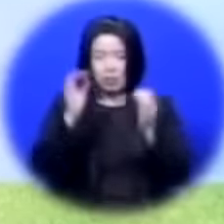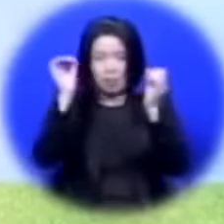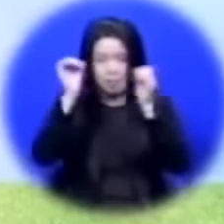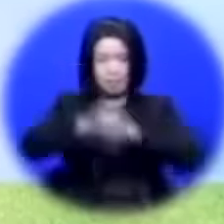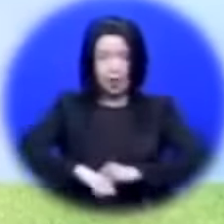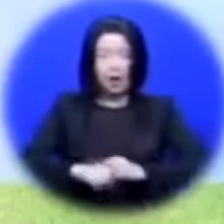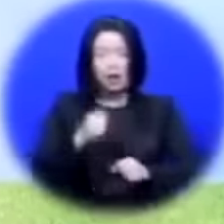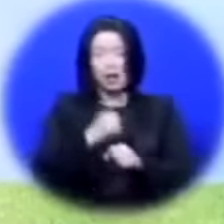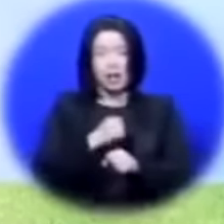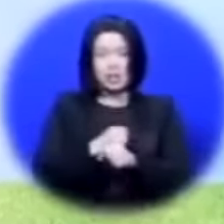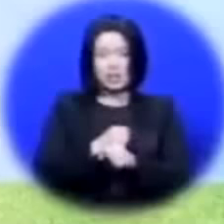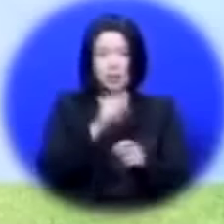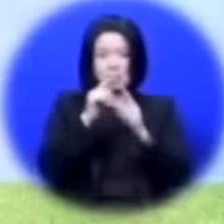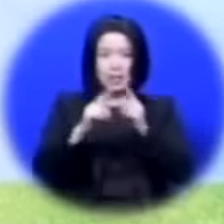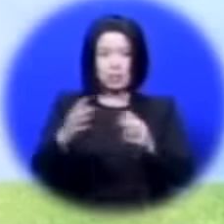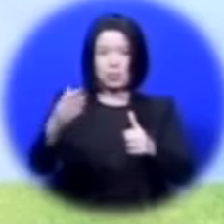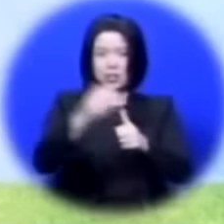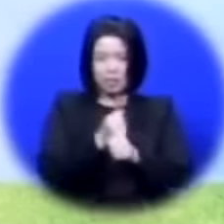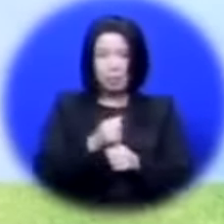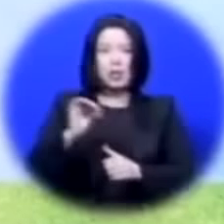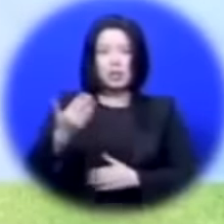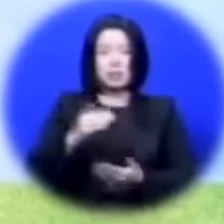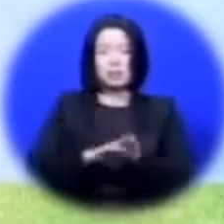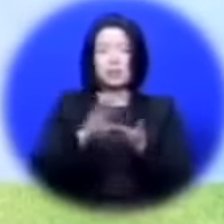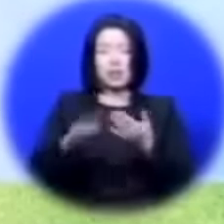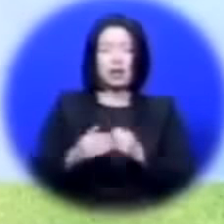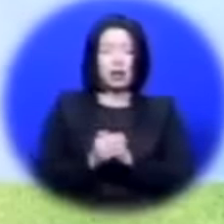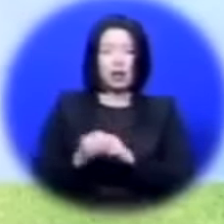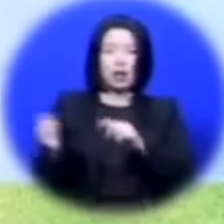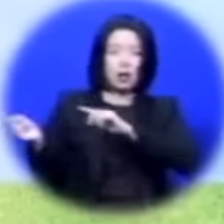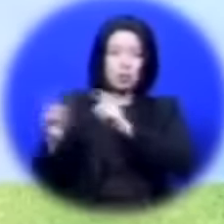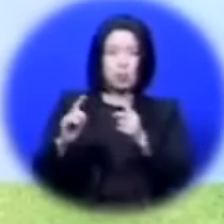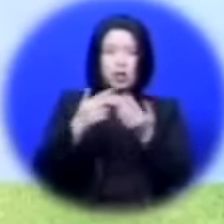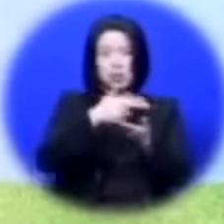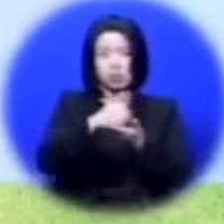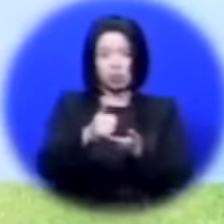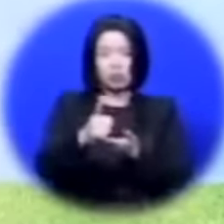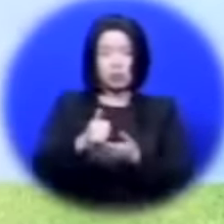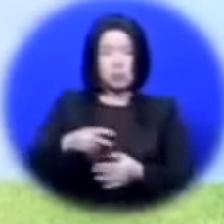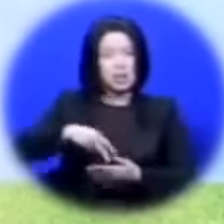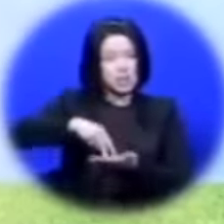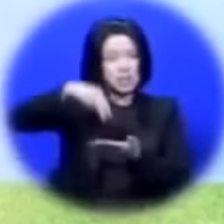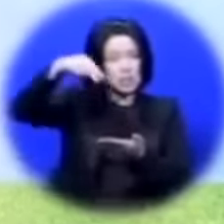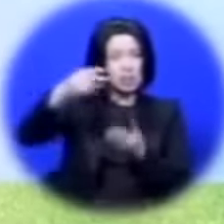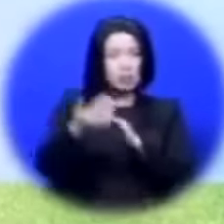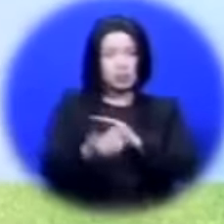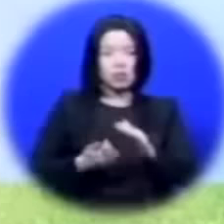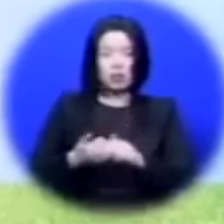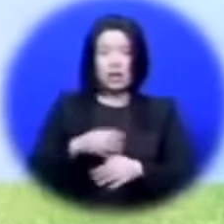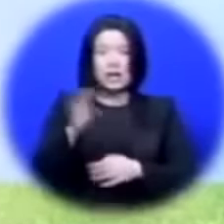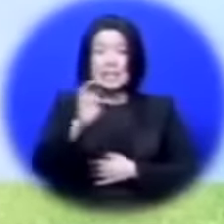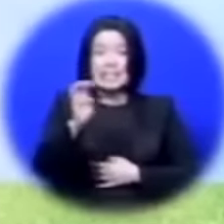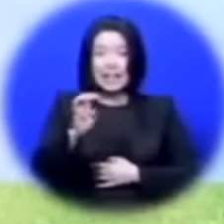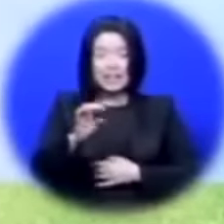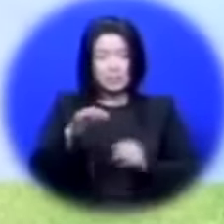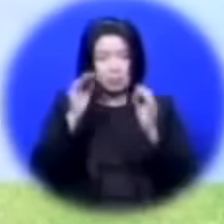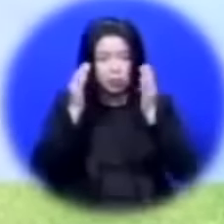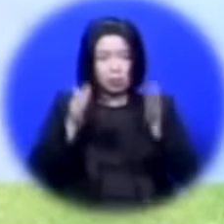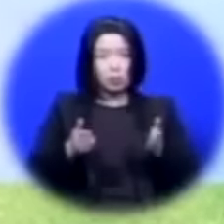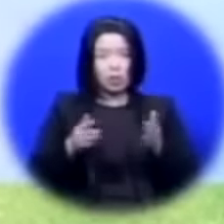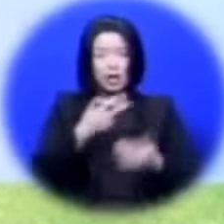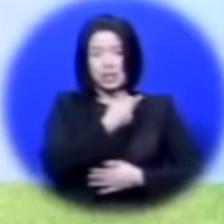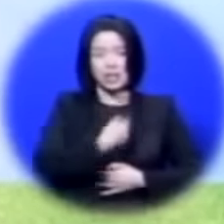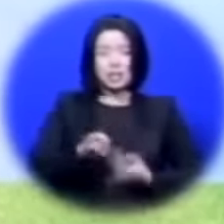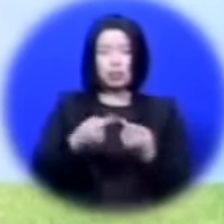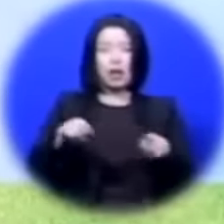말씀을 붙잡으셔야 돼요 부활하신 주님이 승천하시기 전에 40일 동안 제자들과 같이